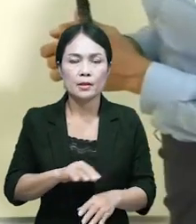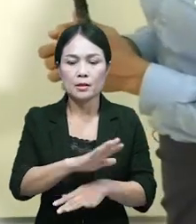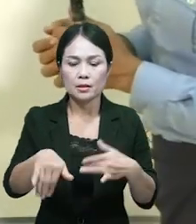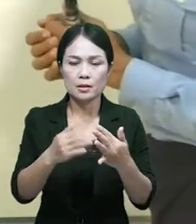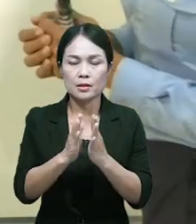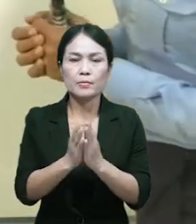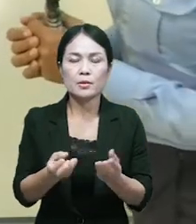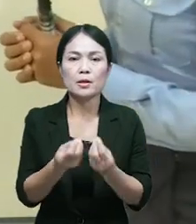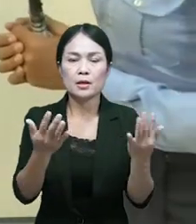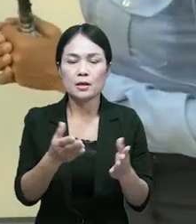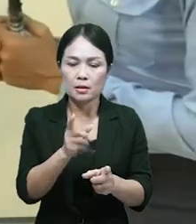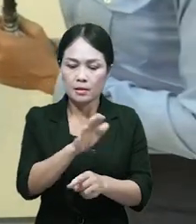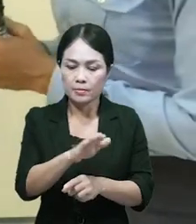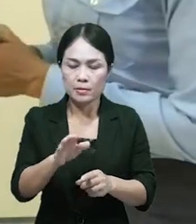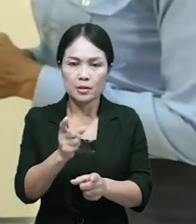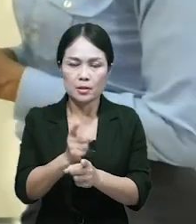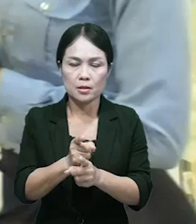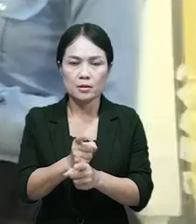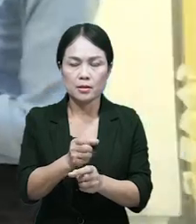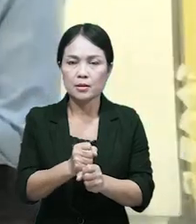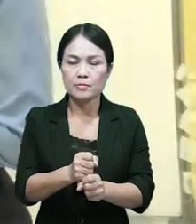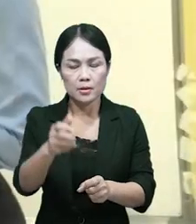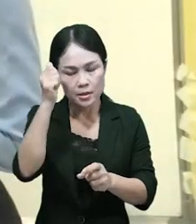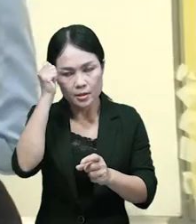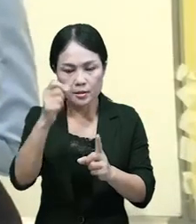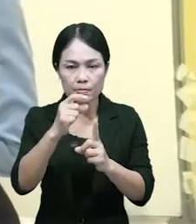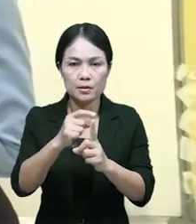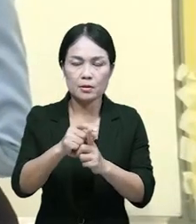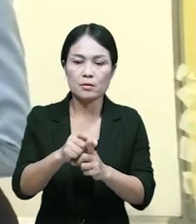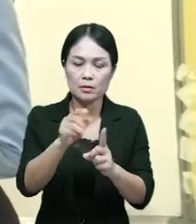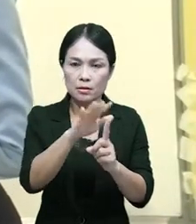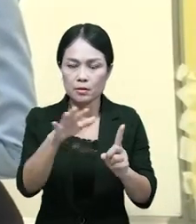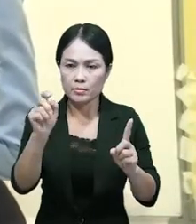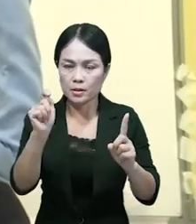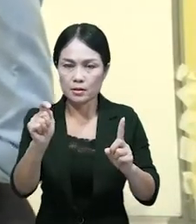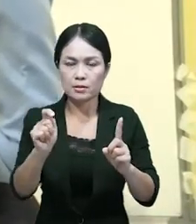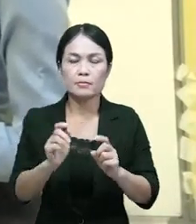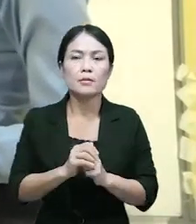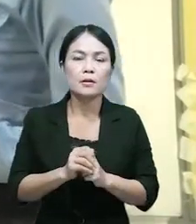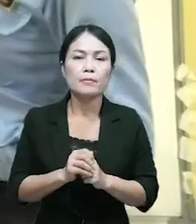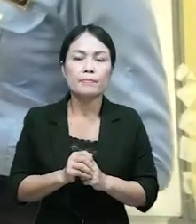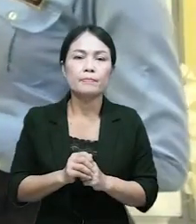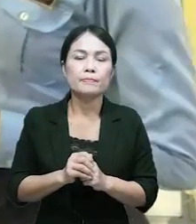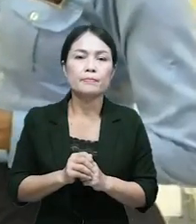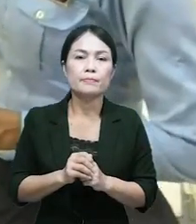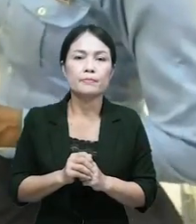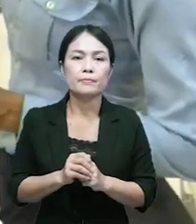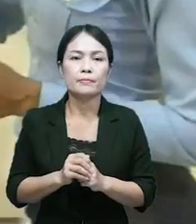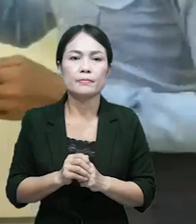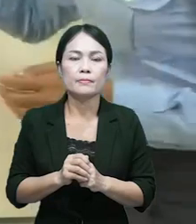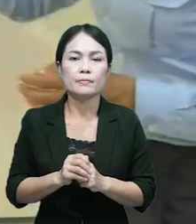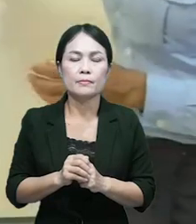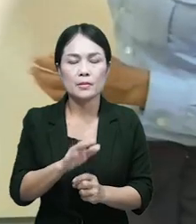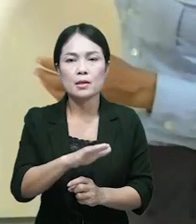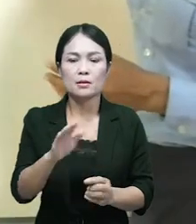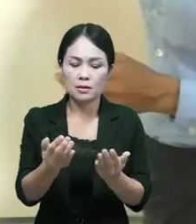ណច្រើនហើយកូនត្រូវធ្វើការចំណាំពាក្យផងតើពាក្យណាដែលមានអក្សររខាងចុងចា